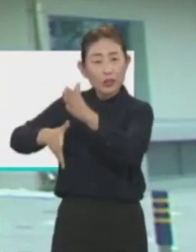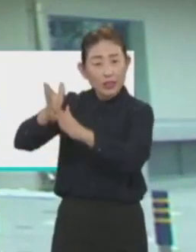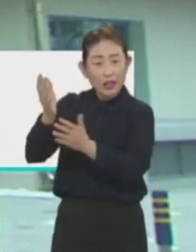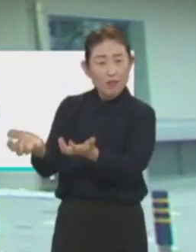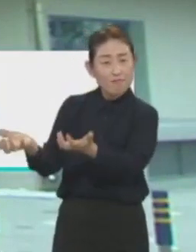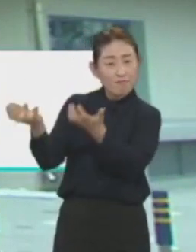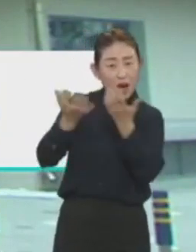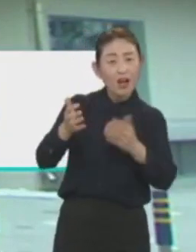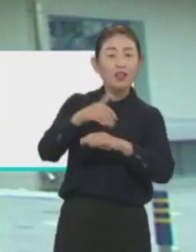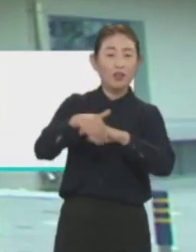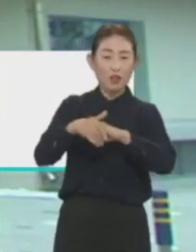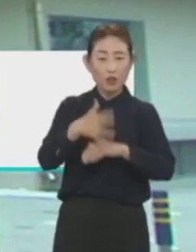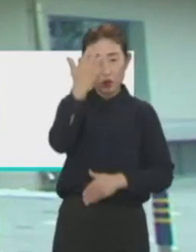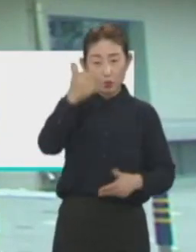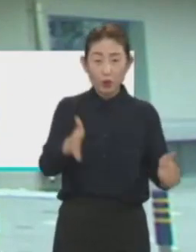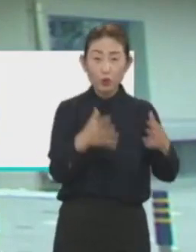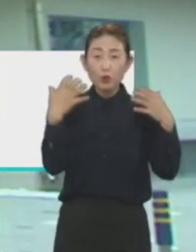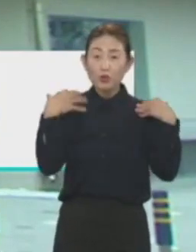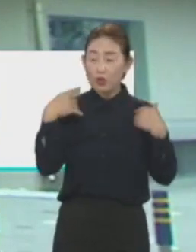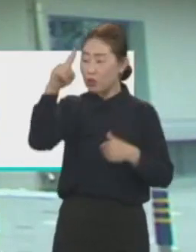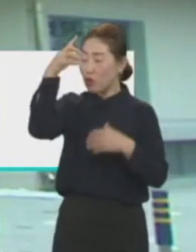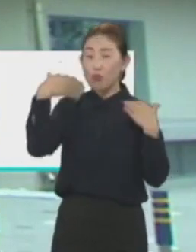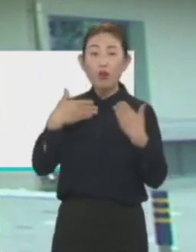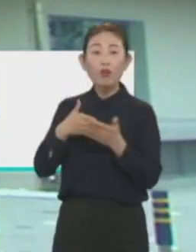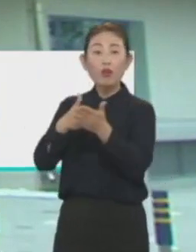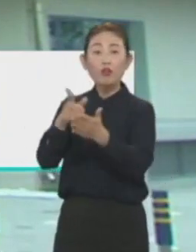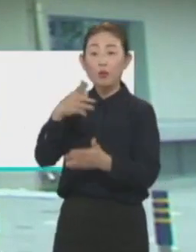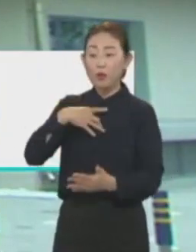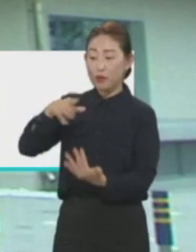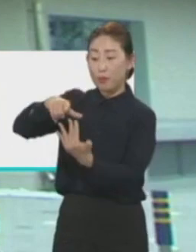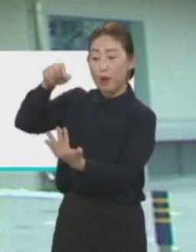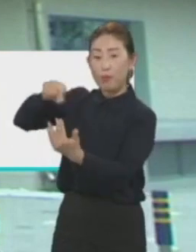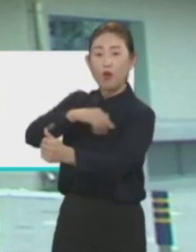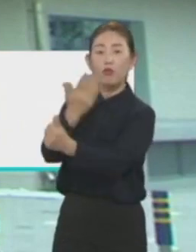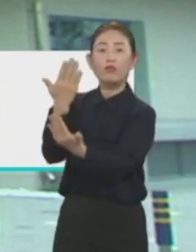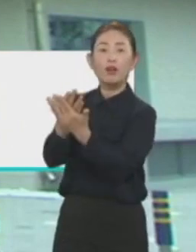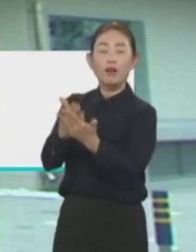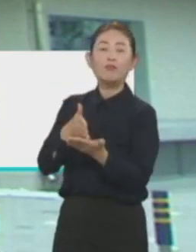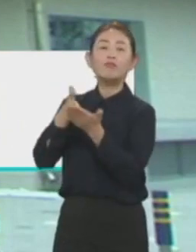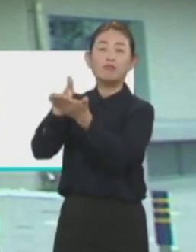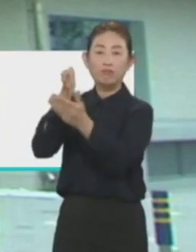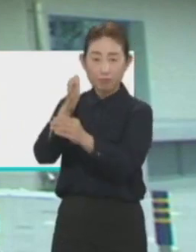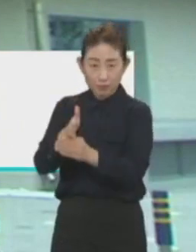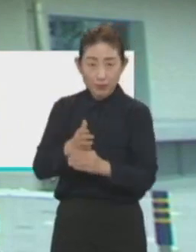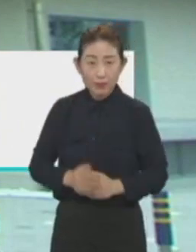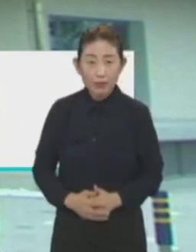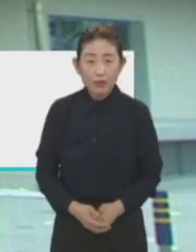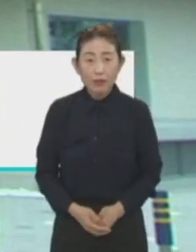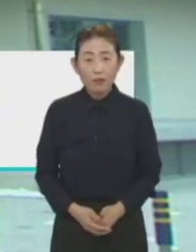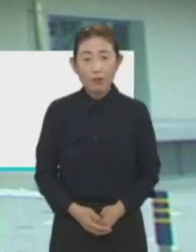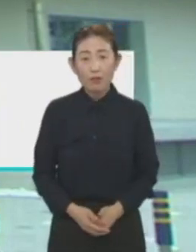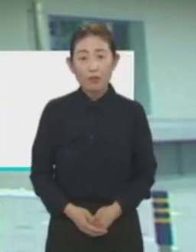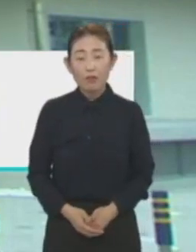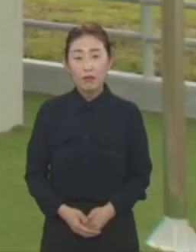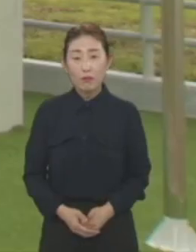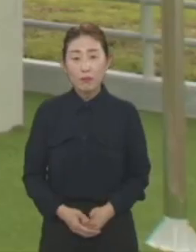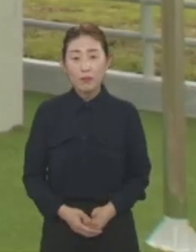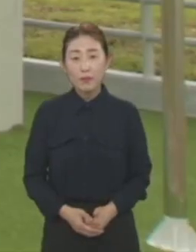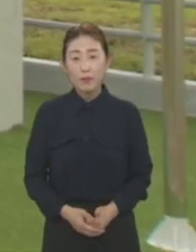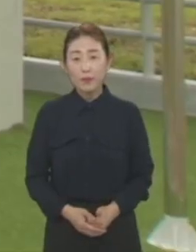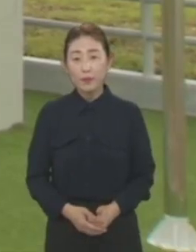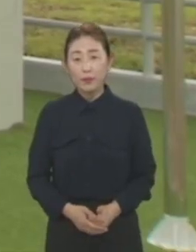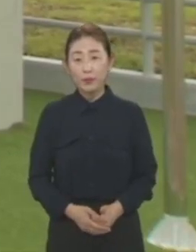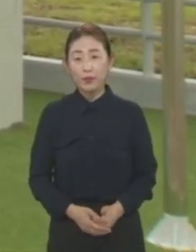공공기관 대이동을 앞두고 충남도는 정부의 우선권을 요구하고 있습니다. 강진원 기자의 보도입니다.